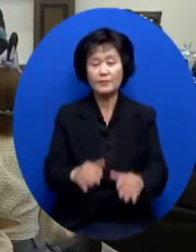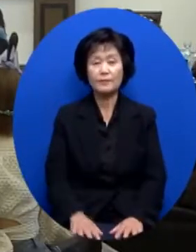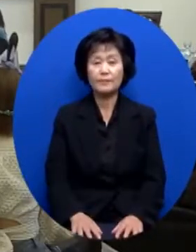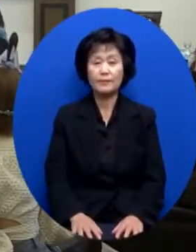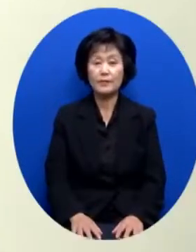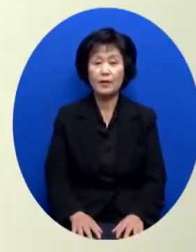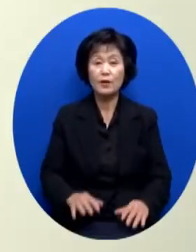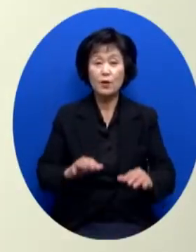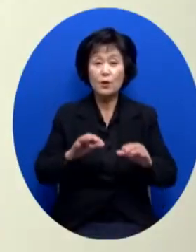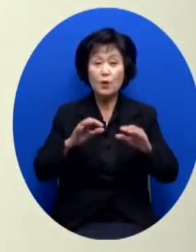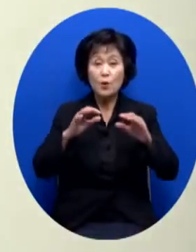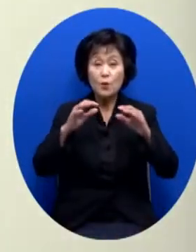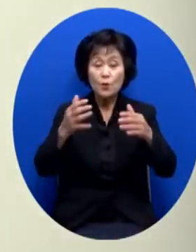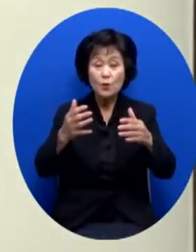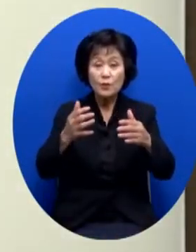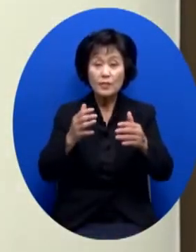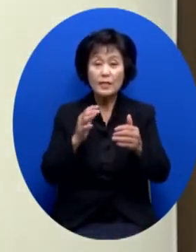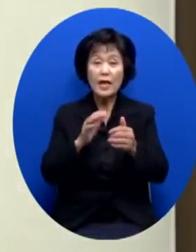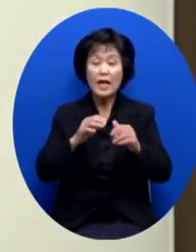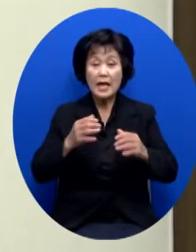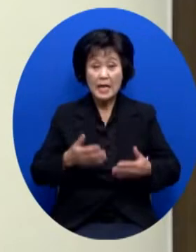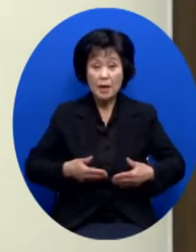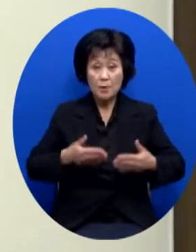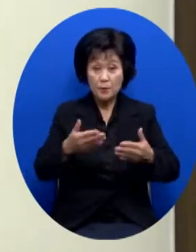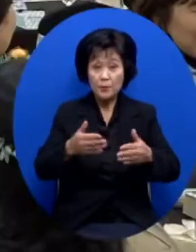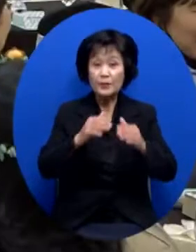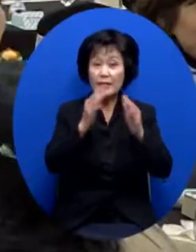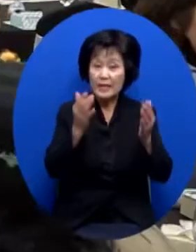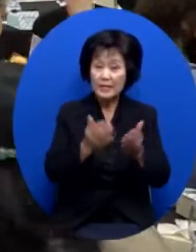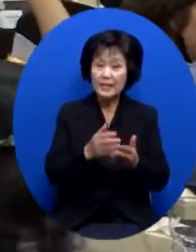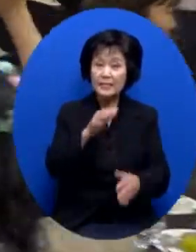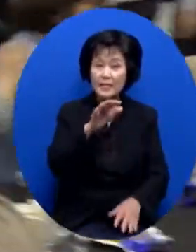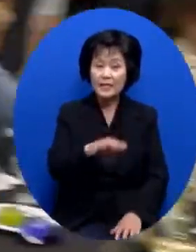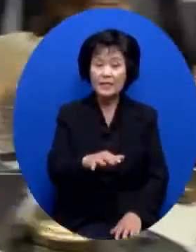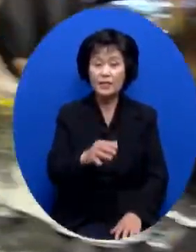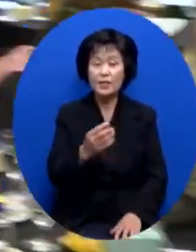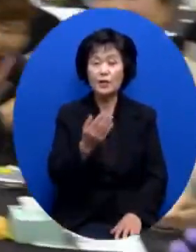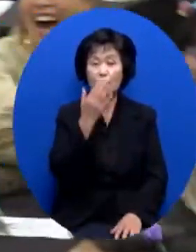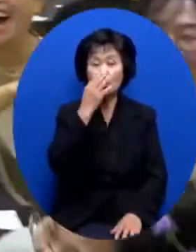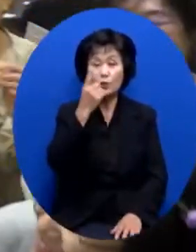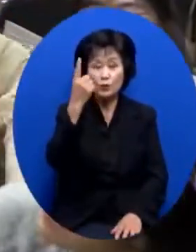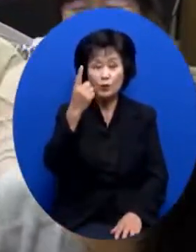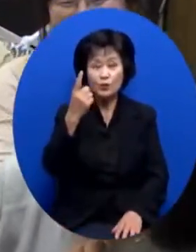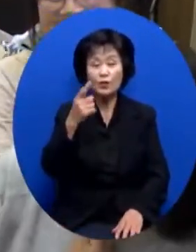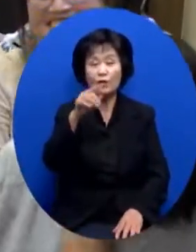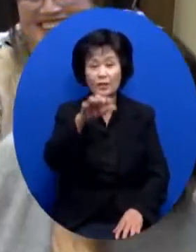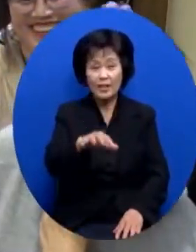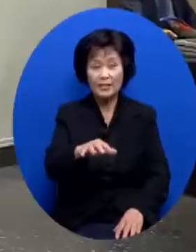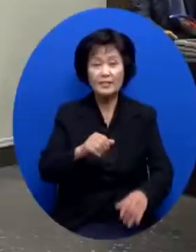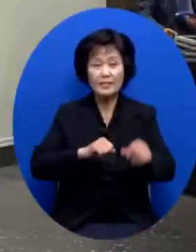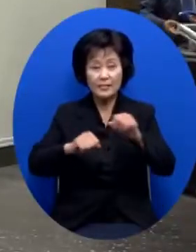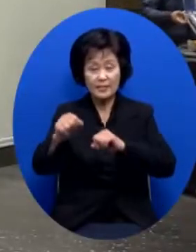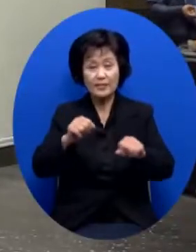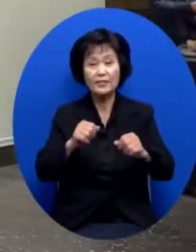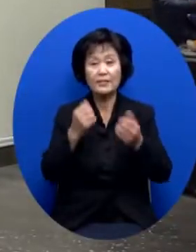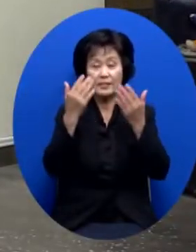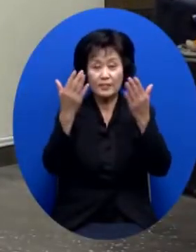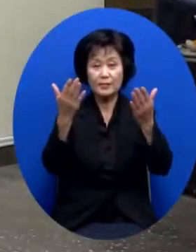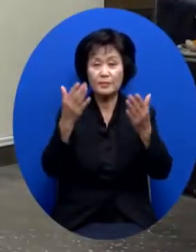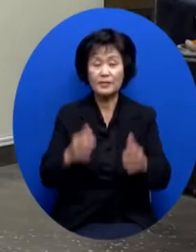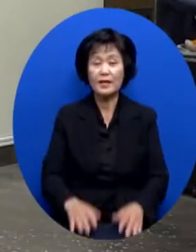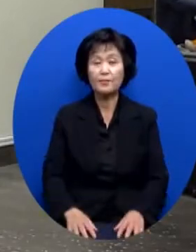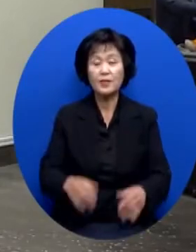국제와이즈맨 한국지역 전남지구 순천광양지방은 매넷 활성화데이 행사를 개최했습니다. 레크레이션과